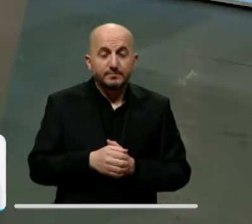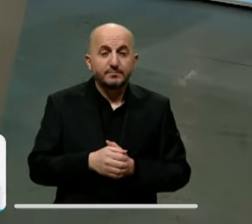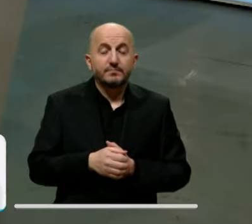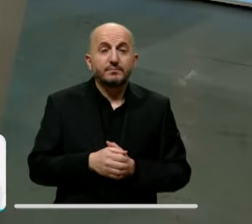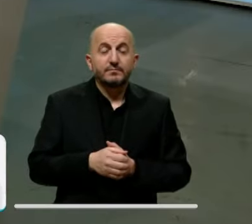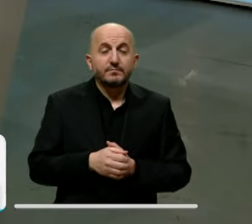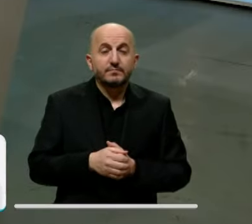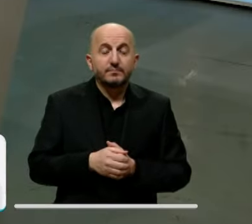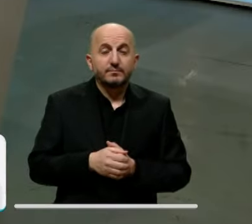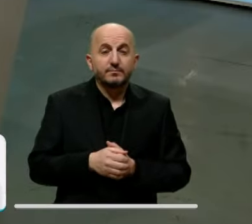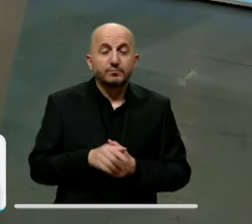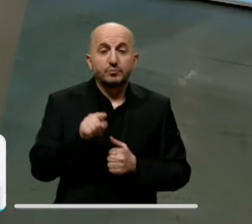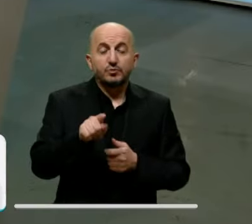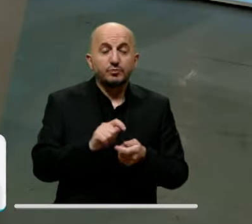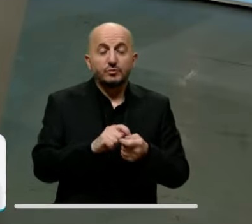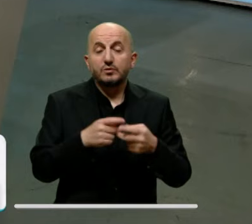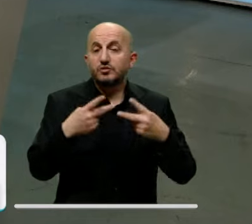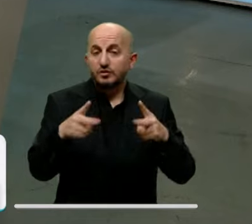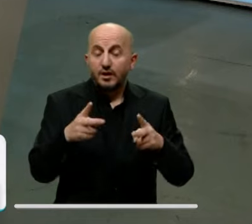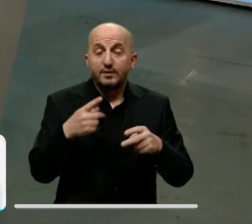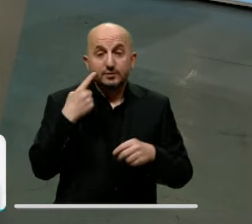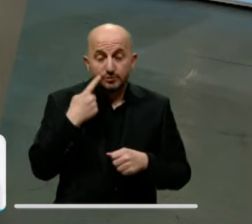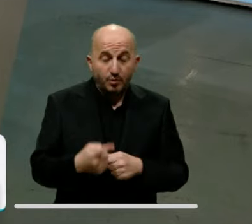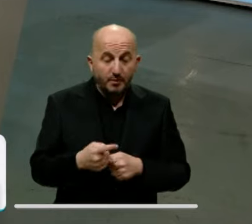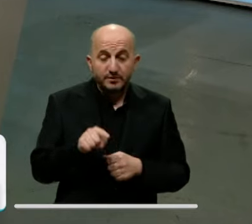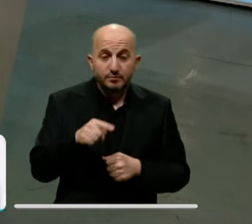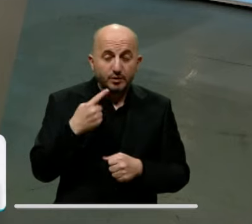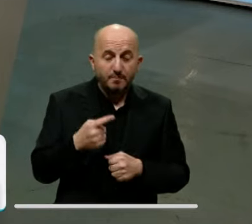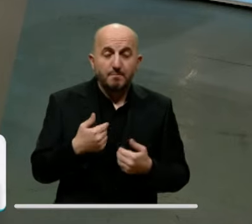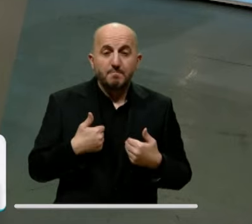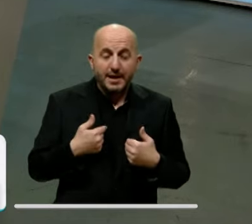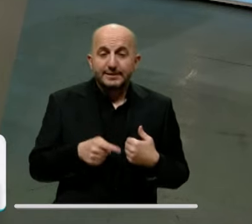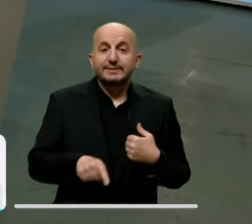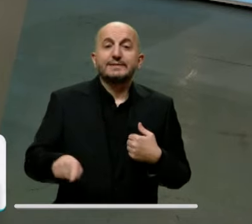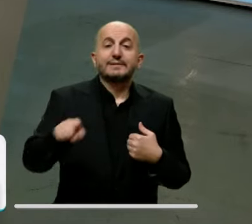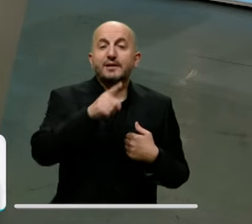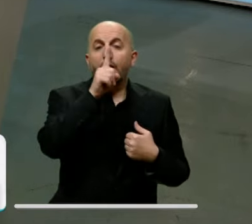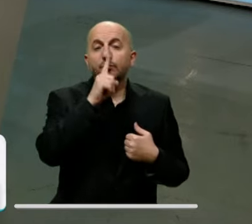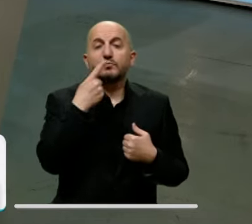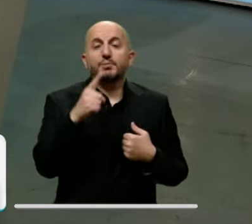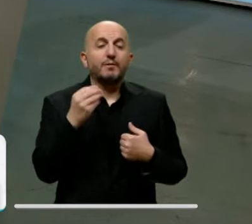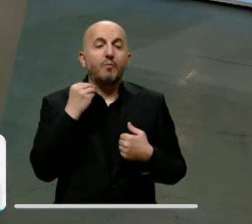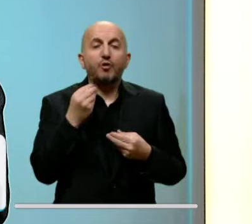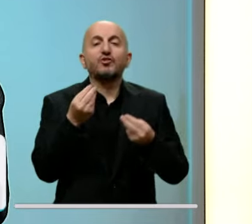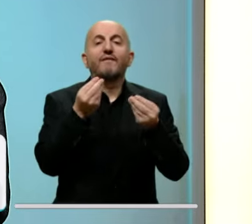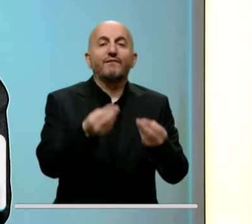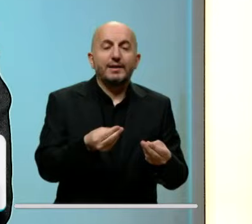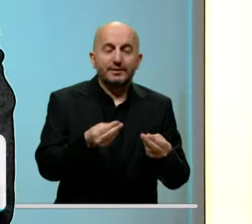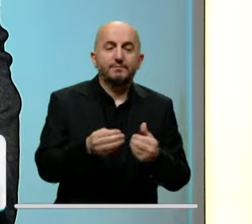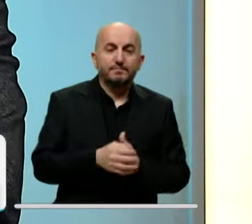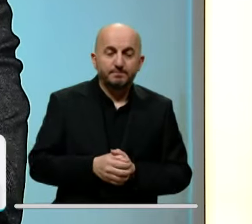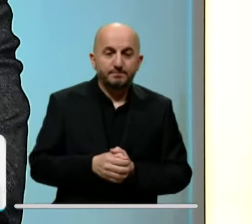endekslenmiş bunu da caiz görmektedir Buna göre işte ben size 100.000 lir borç verdim